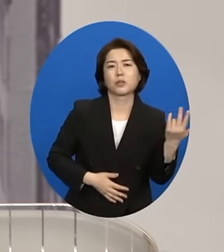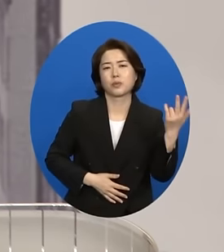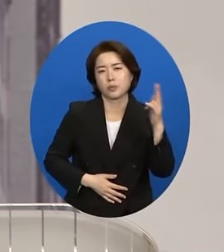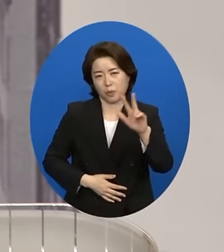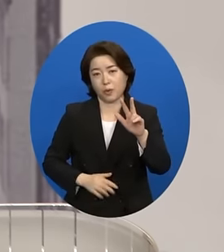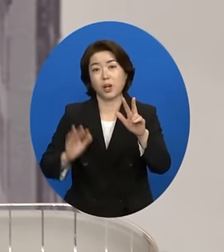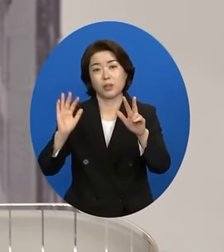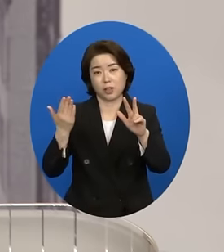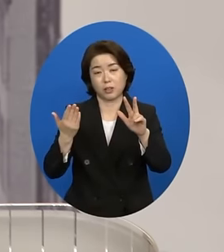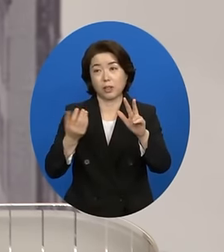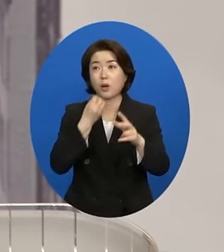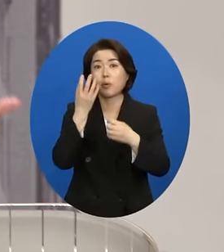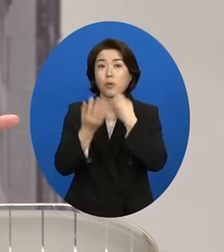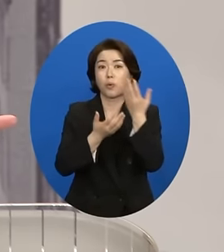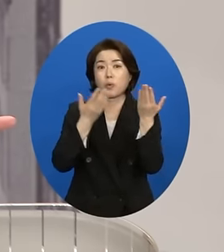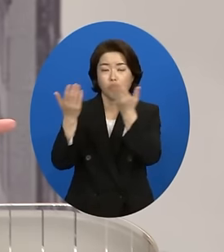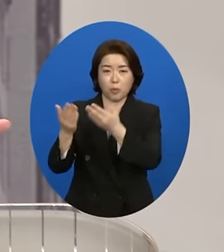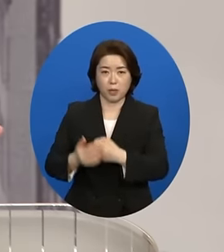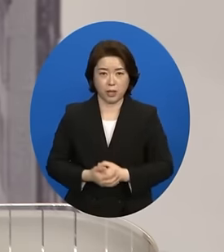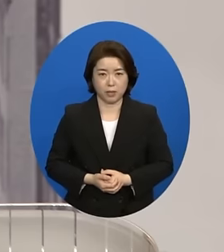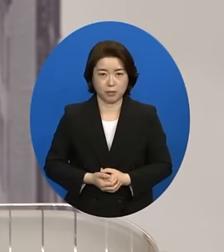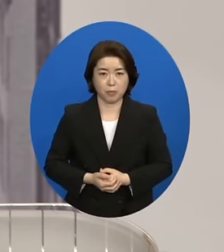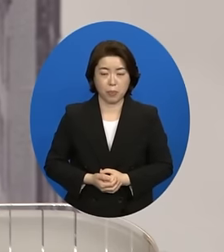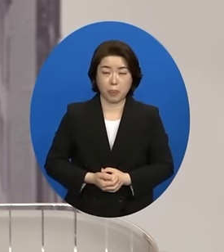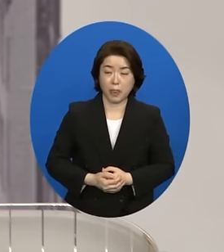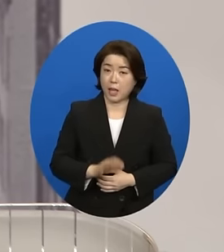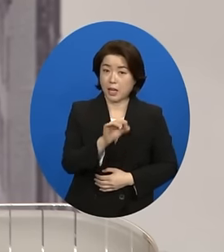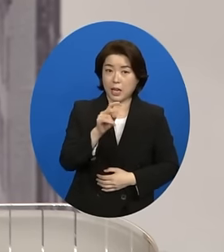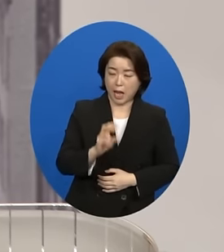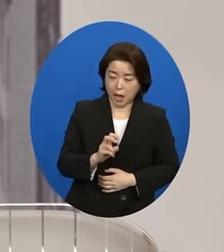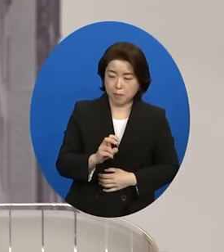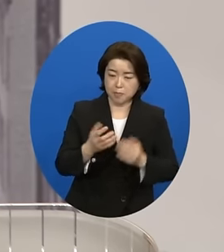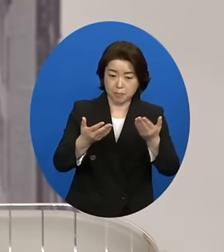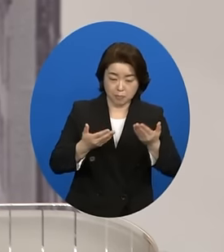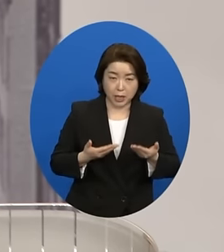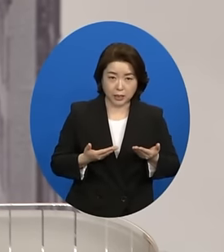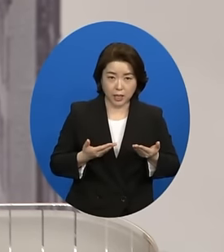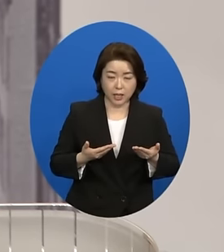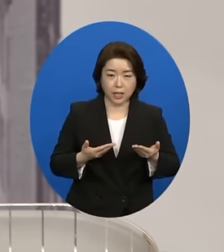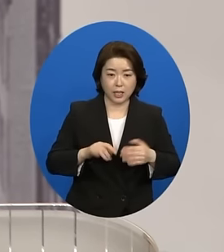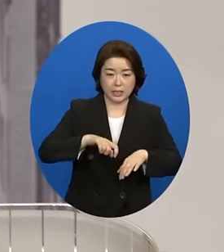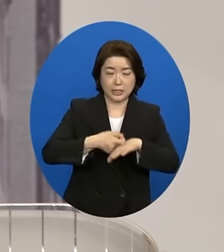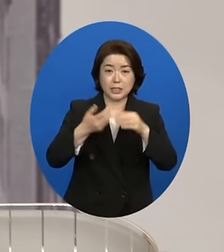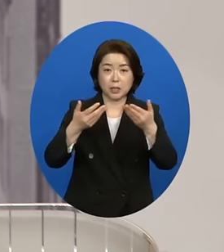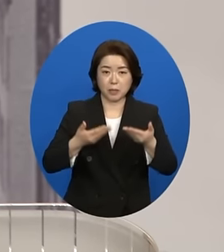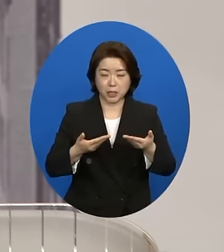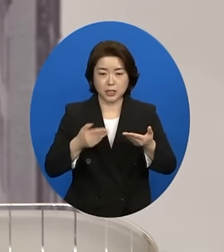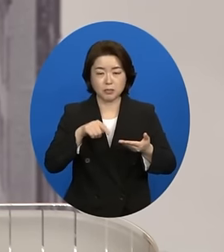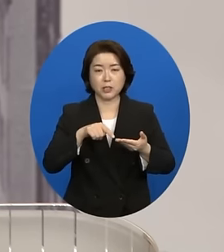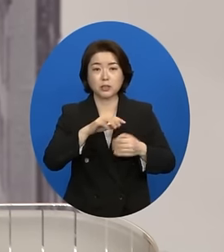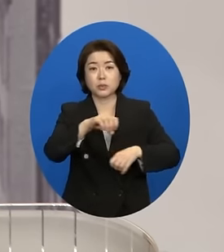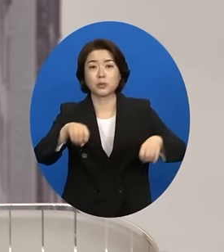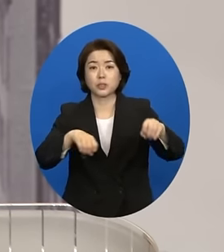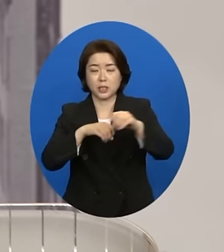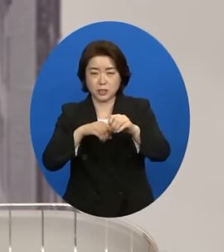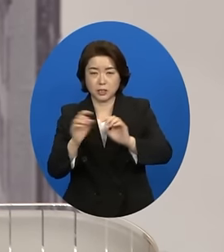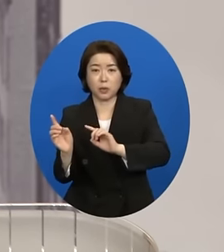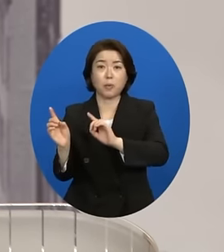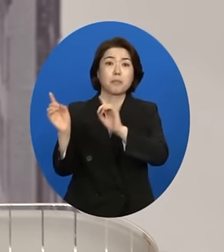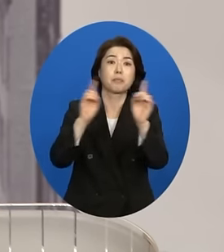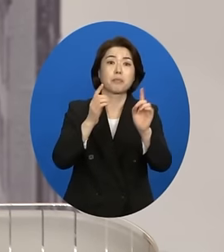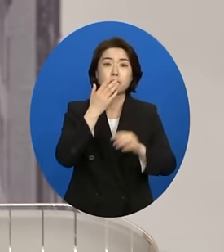돌아왔습니다. 영적인 암에 걸려 징계를 받았지만 징계로 오히려 회복하게 되었다라는 것이죠. 여러분, 고난